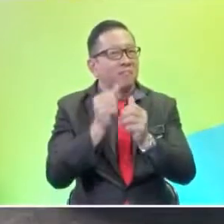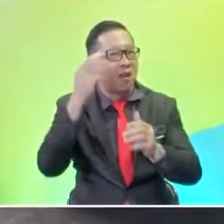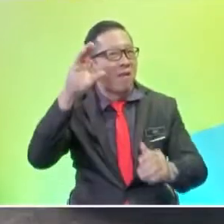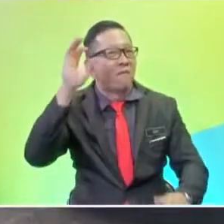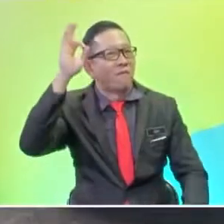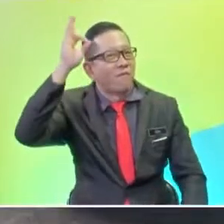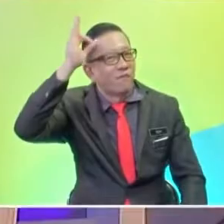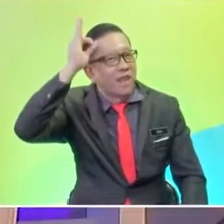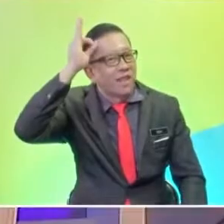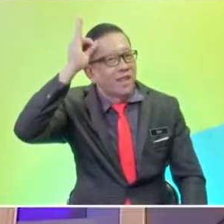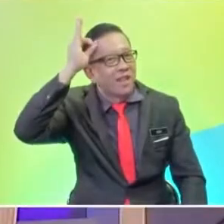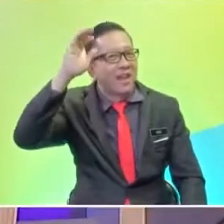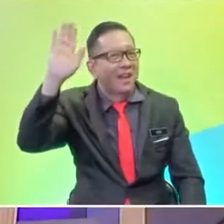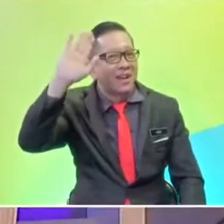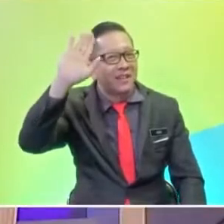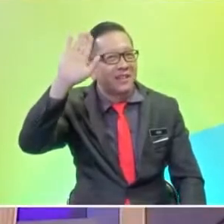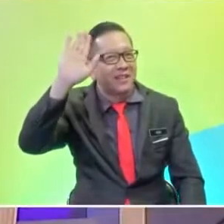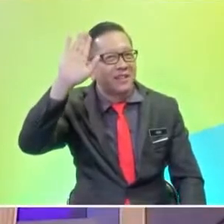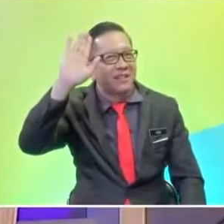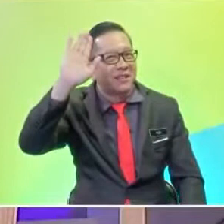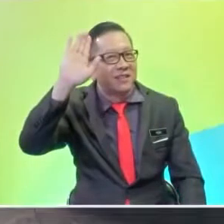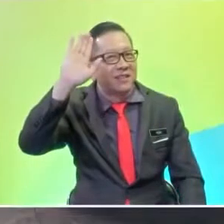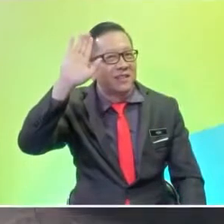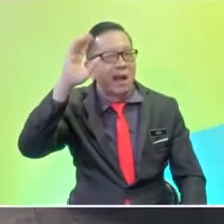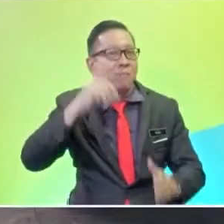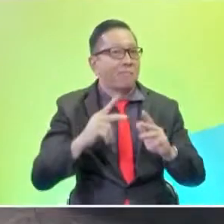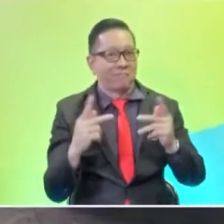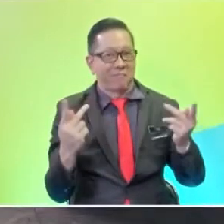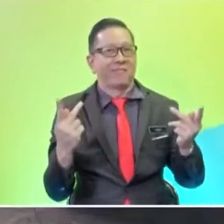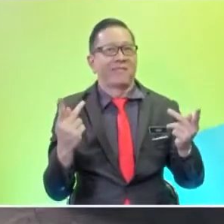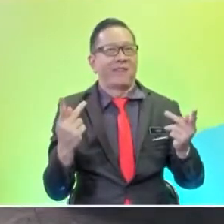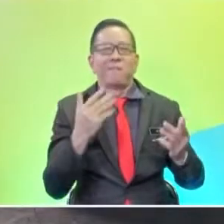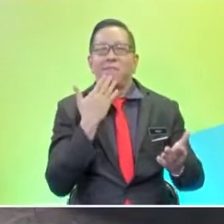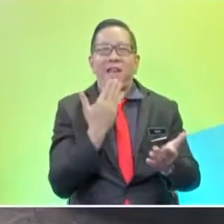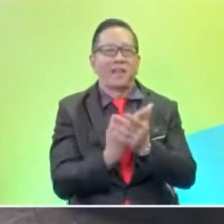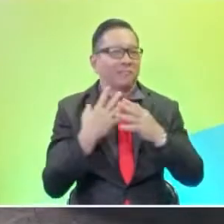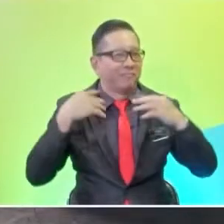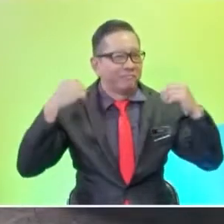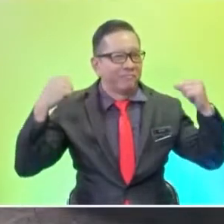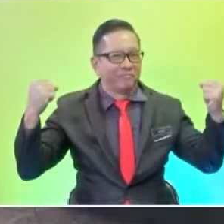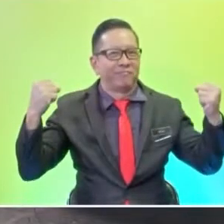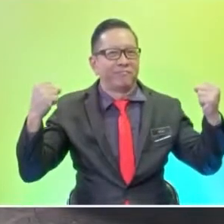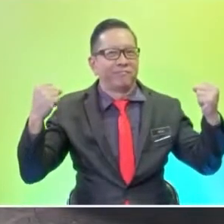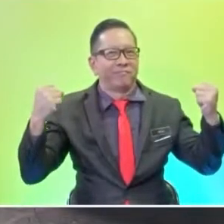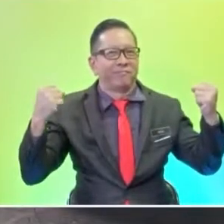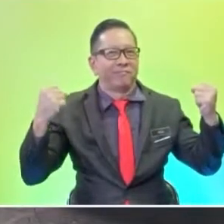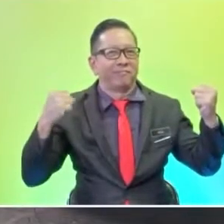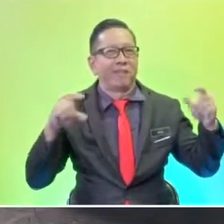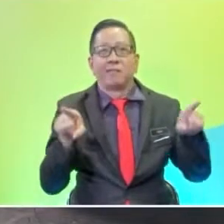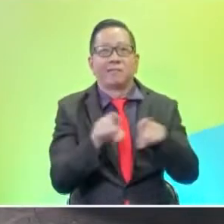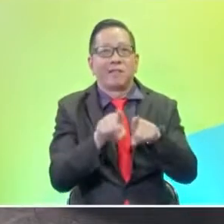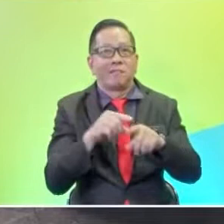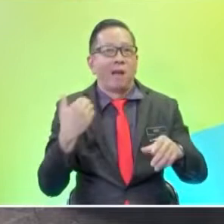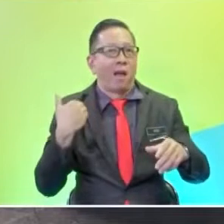di Hai semua apa kabar Ibu Alhamdulillah baik sehat dan kita juga ingin kenalkan juga